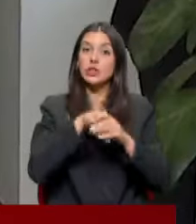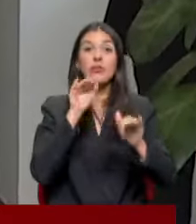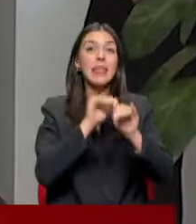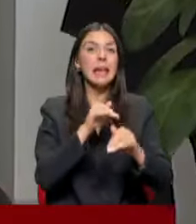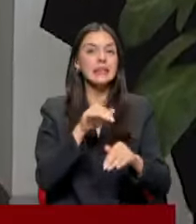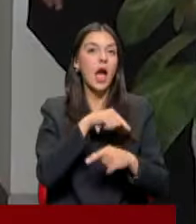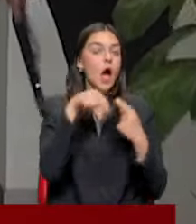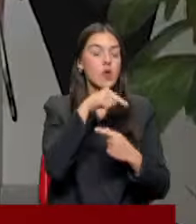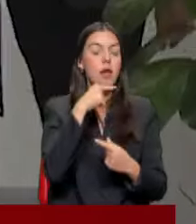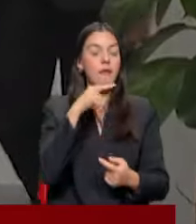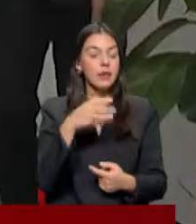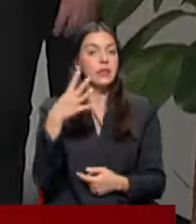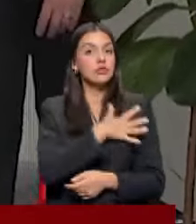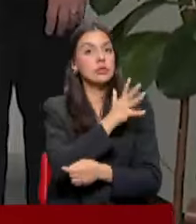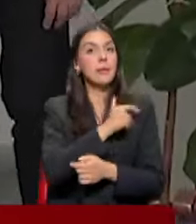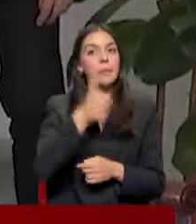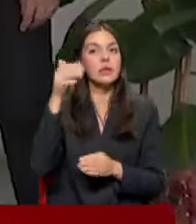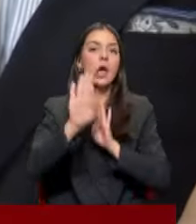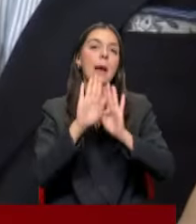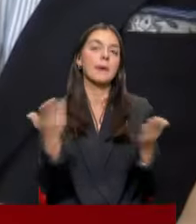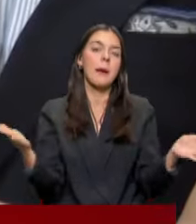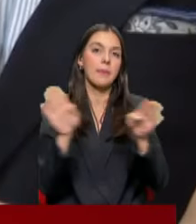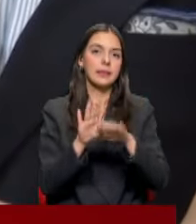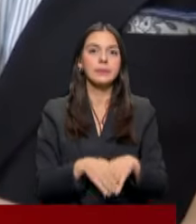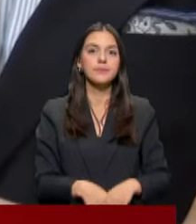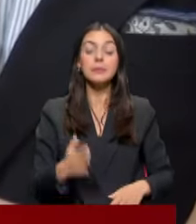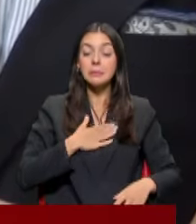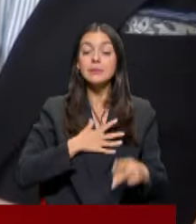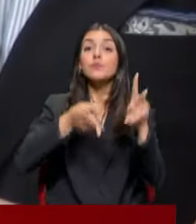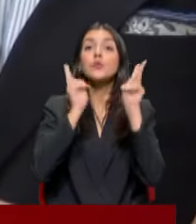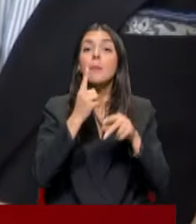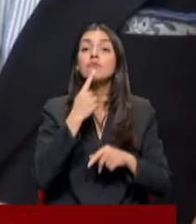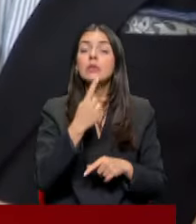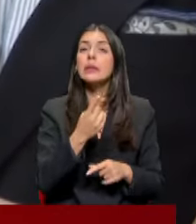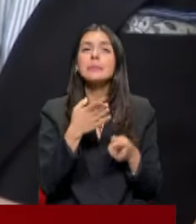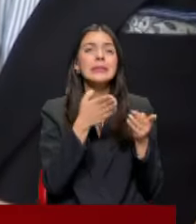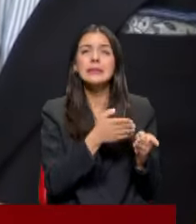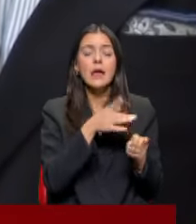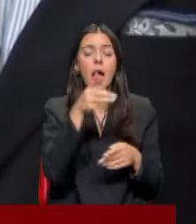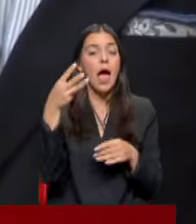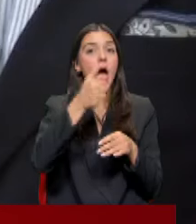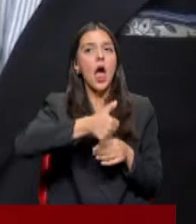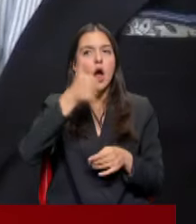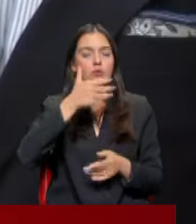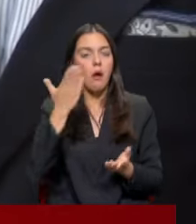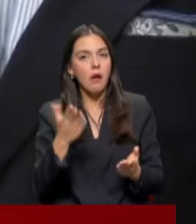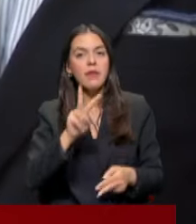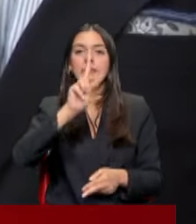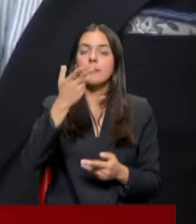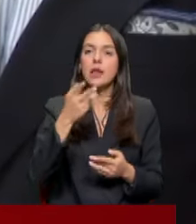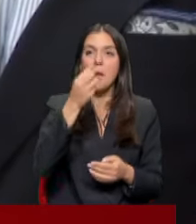yapılırken CHP lideri Özgür Özel kapıyı kapattı. Bizim normalleşme dediğimiz şey varıp da Erdoğan'la ya